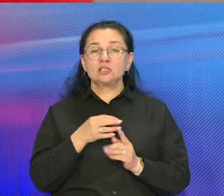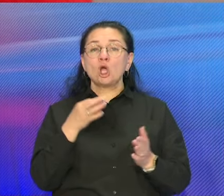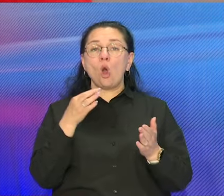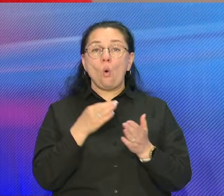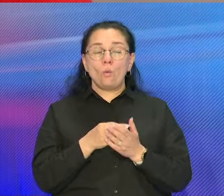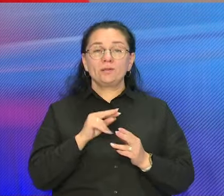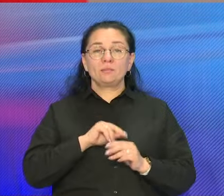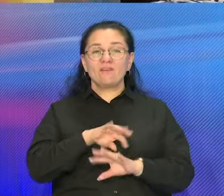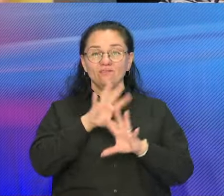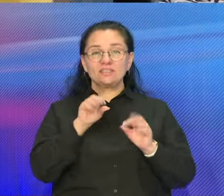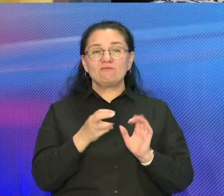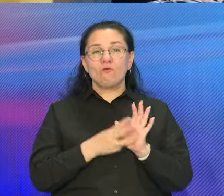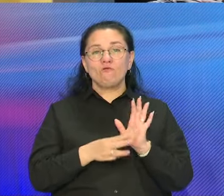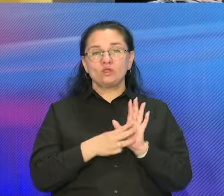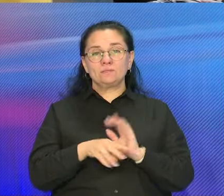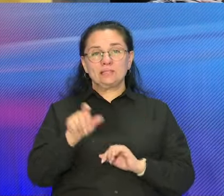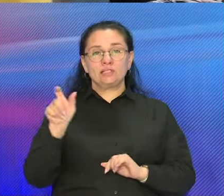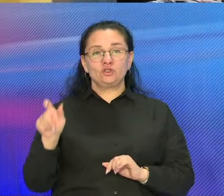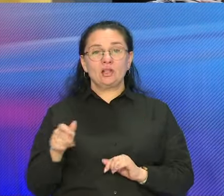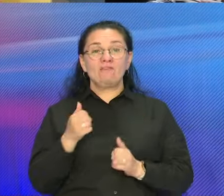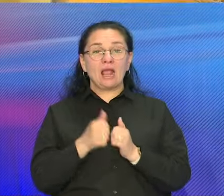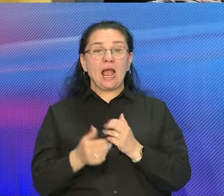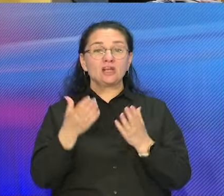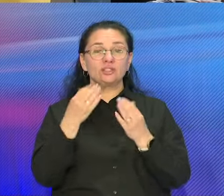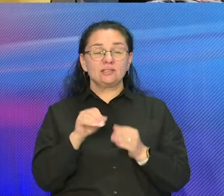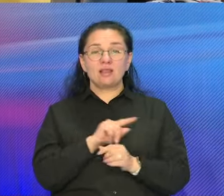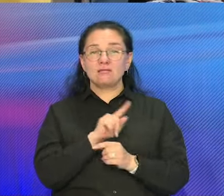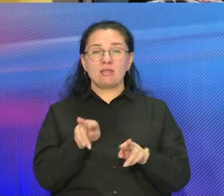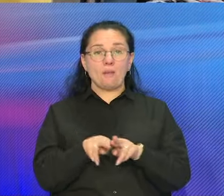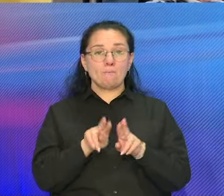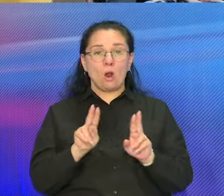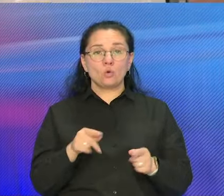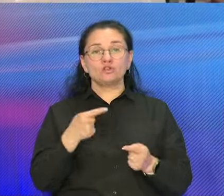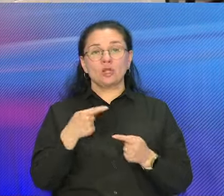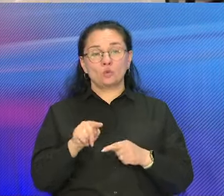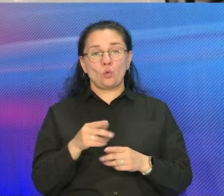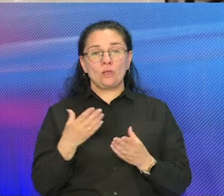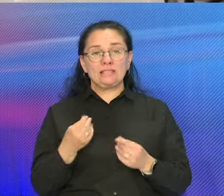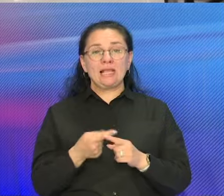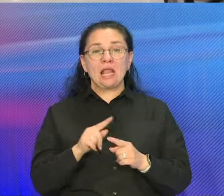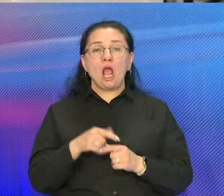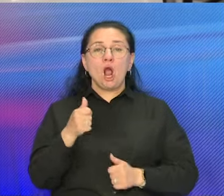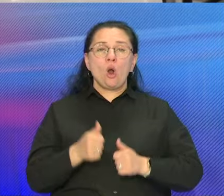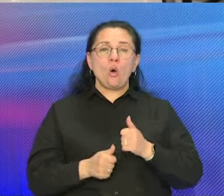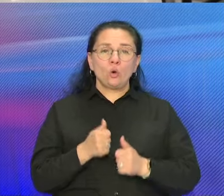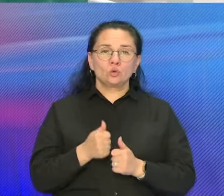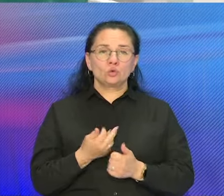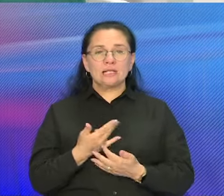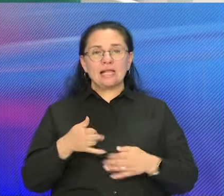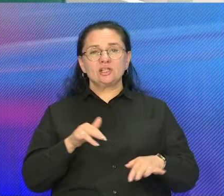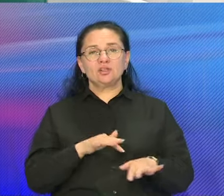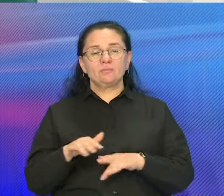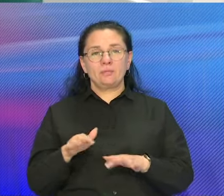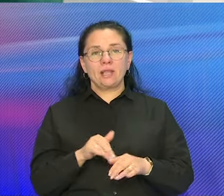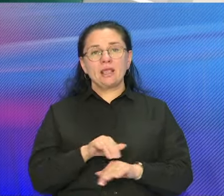80 человек Тут кожный день не подобны на иншы Тренинги, майстер-классы, конкурсы, квесты, занятки йогой и